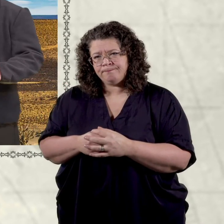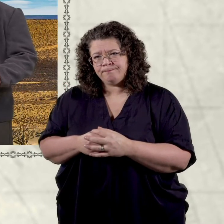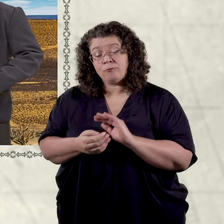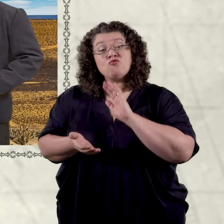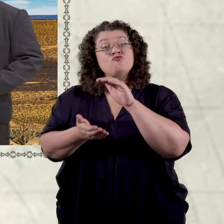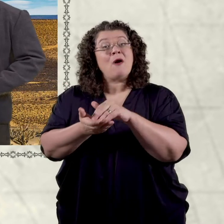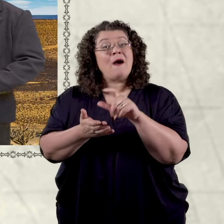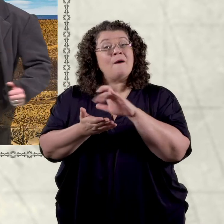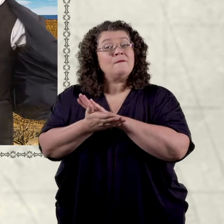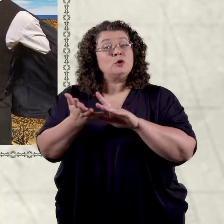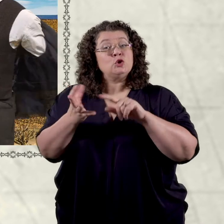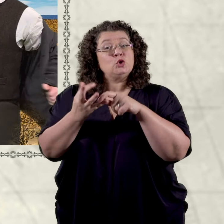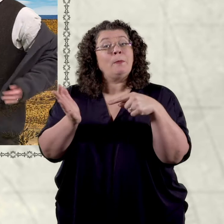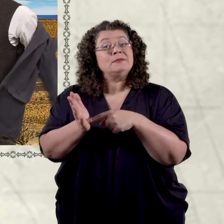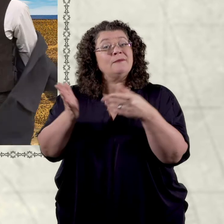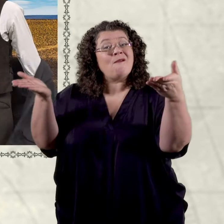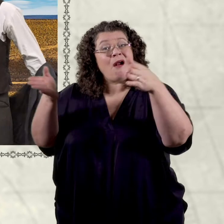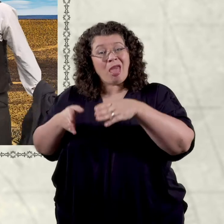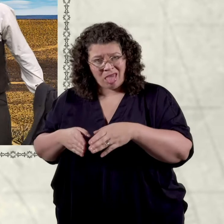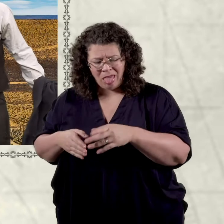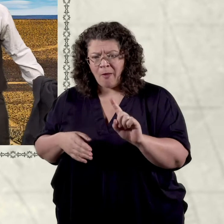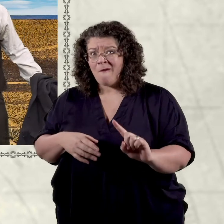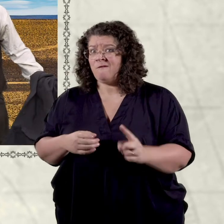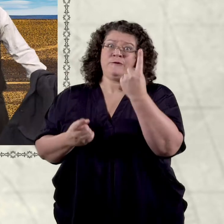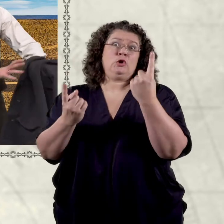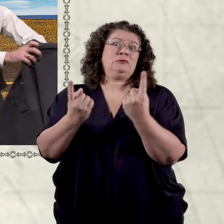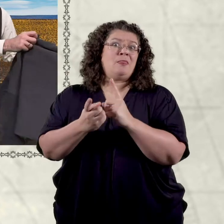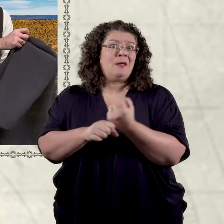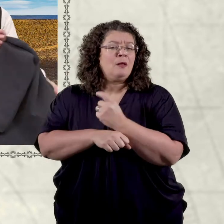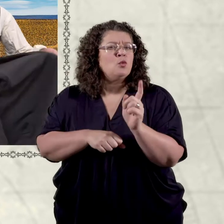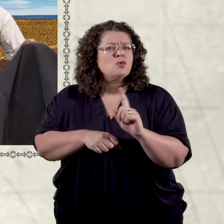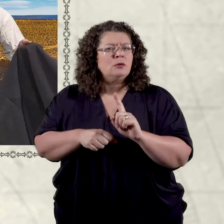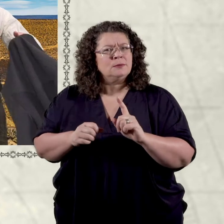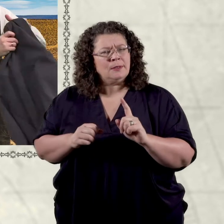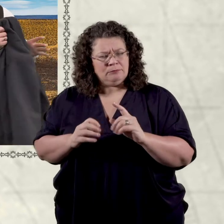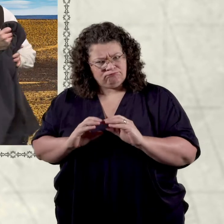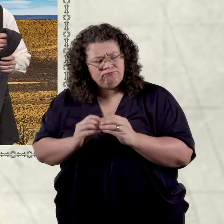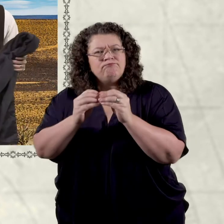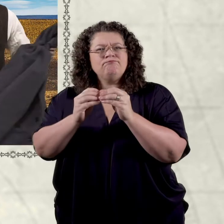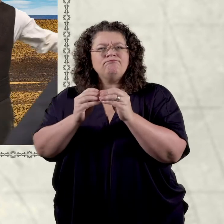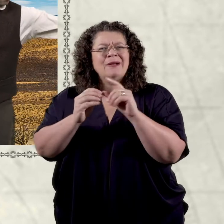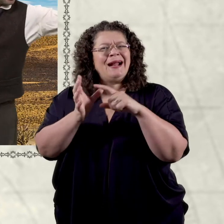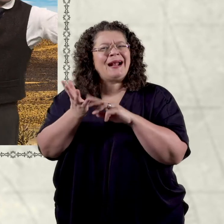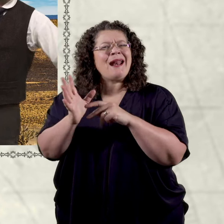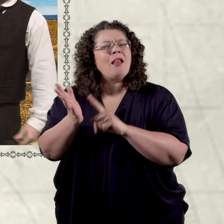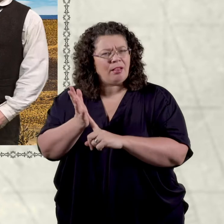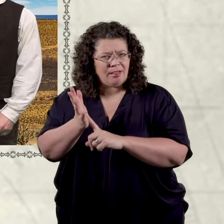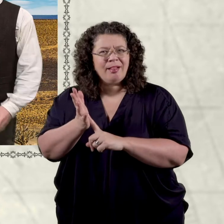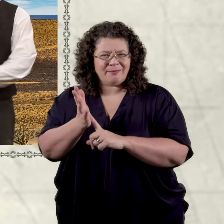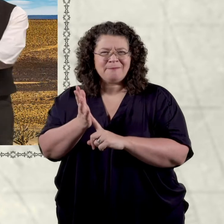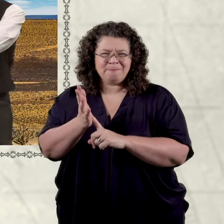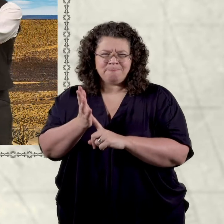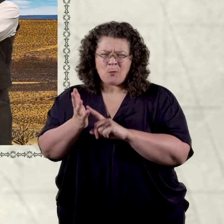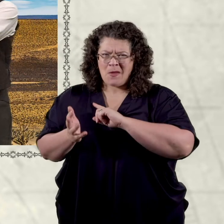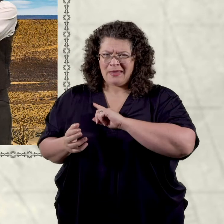A be nathon ni ar ôl cyrraedd Dyffryn Chubut oedd adeiladu canlesi. Y pwrpas y canlesi yma oedd